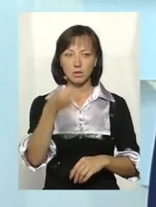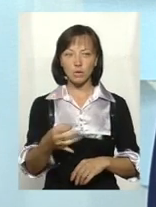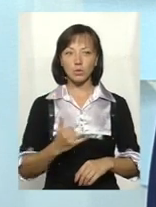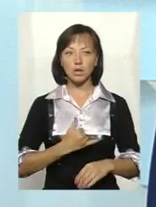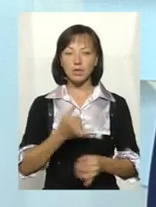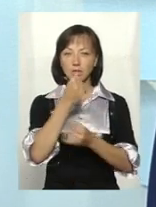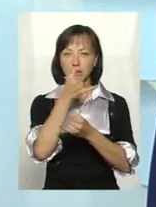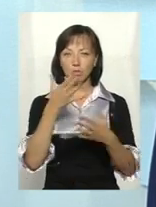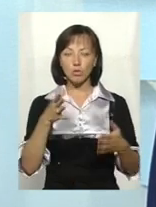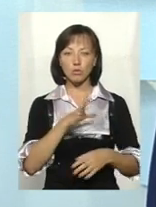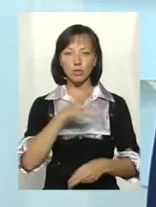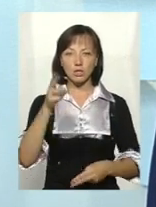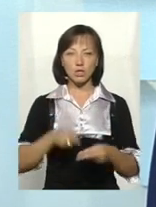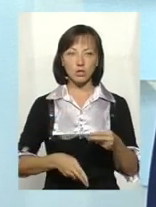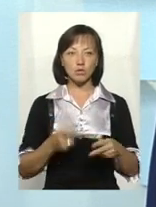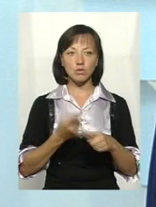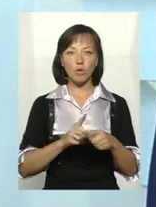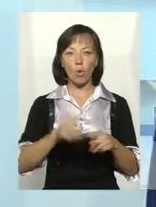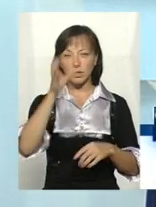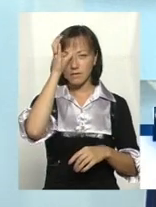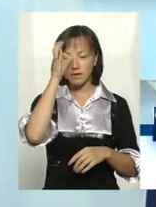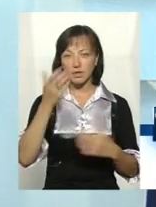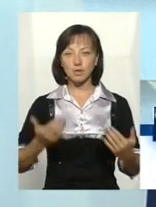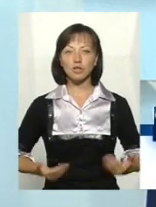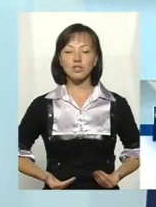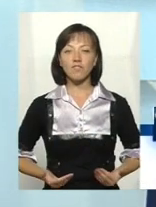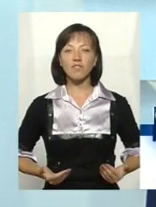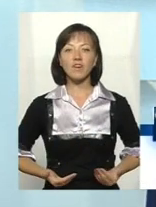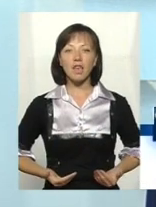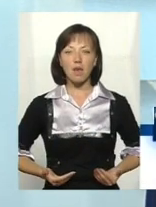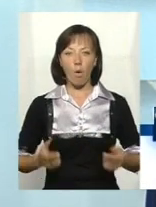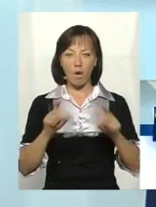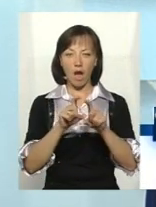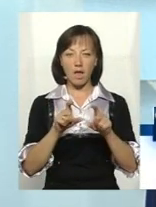не може стояти крапка, тому що освіта – це живий організм. І він